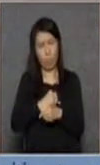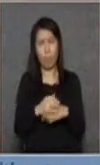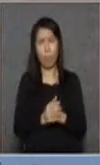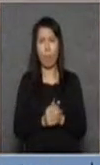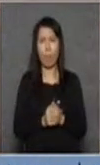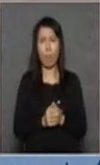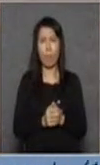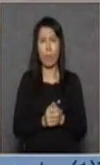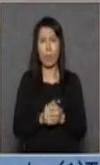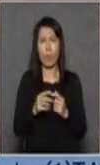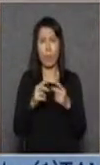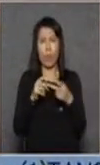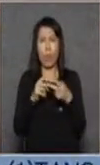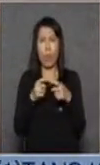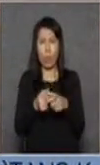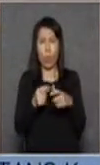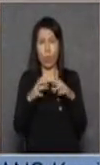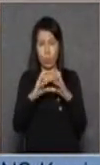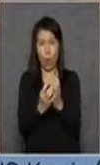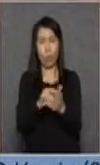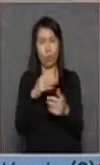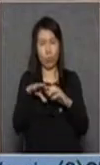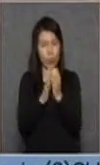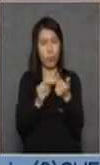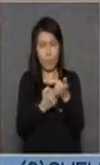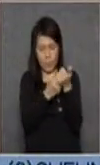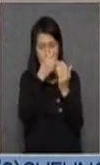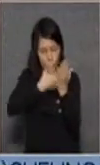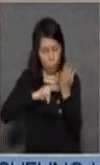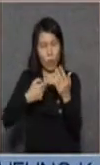公民党都会支持今日所有嘅原议案同埋修订动议。謝謝陳詞。